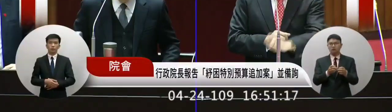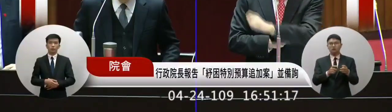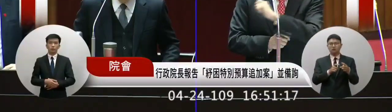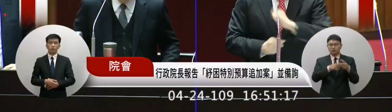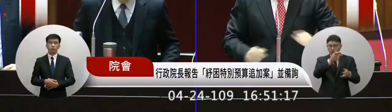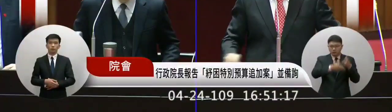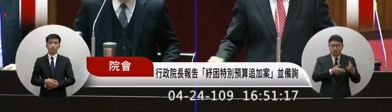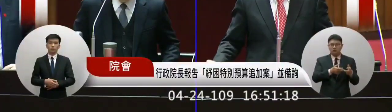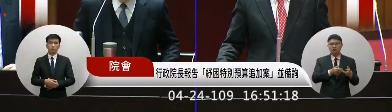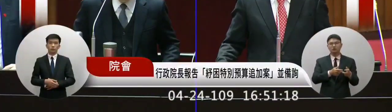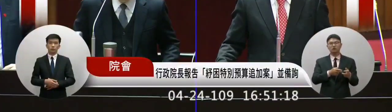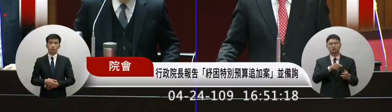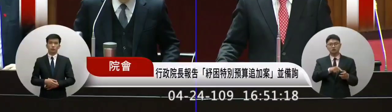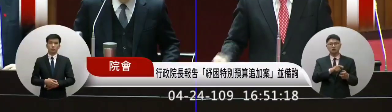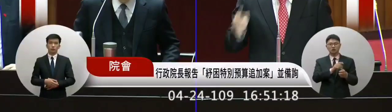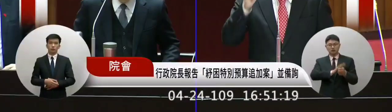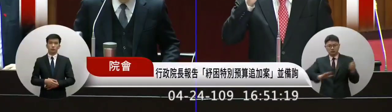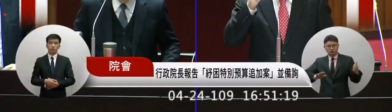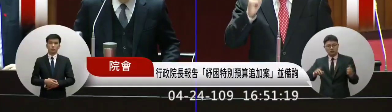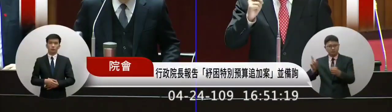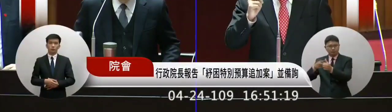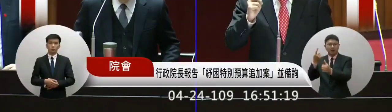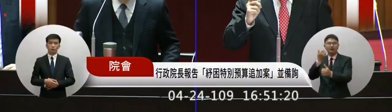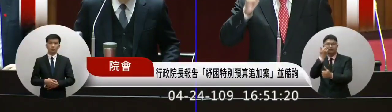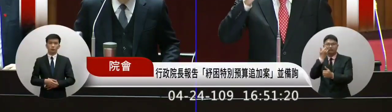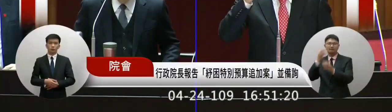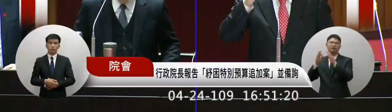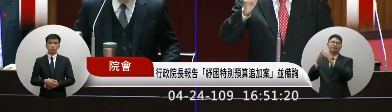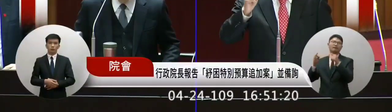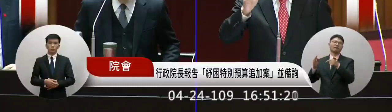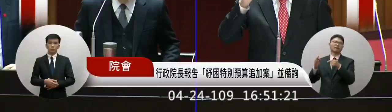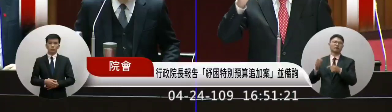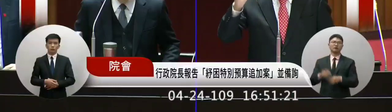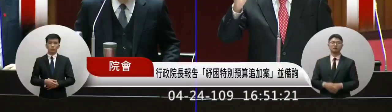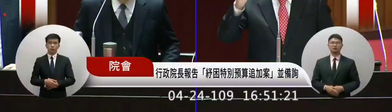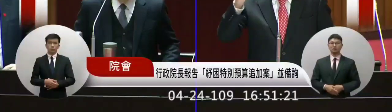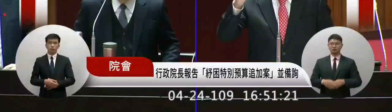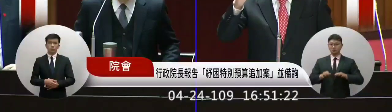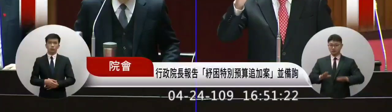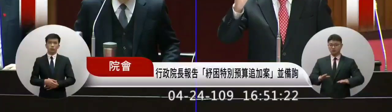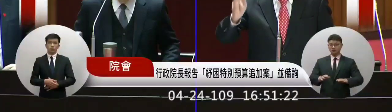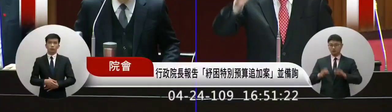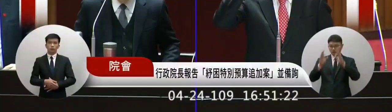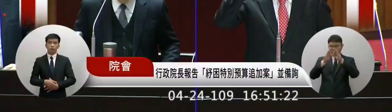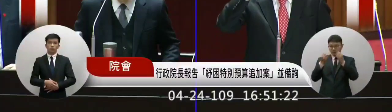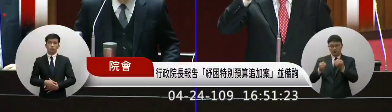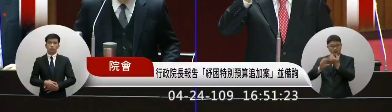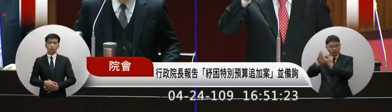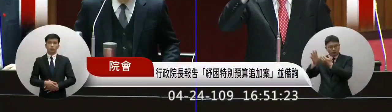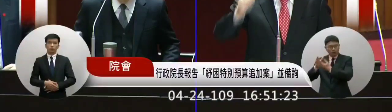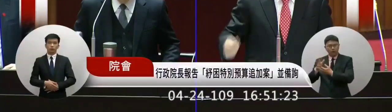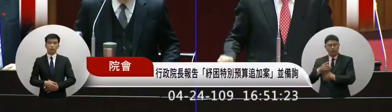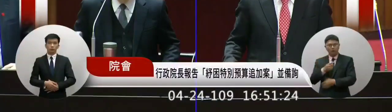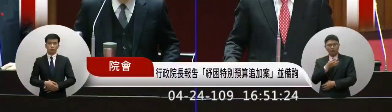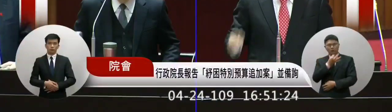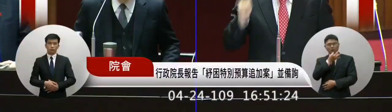候，第一个冲击的就是我们的银行。现在我们的银行在金控在海外铺险的部分有